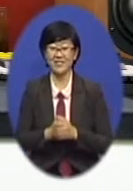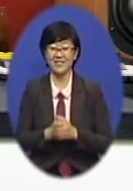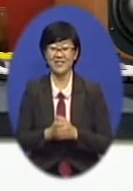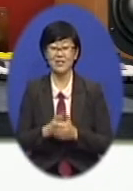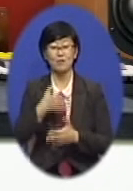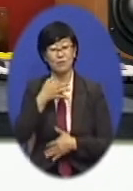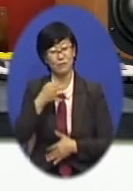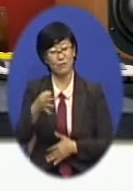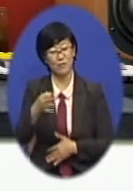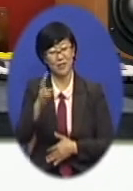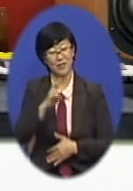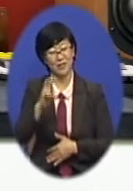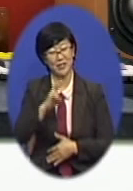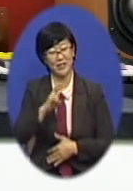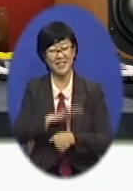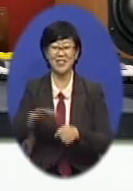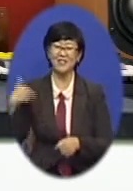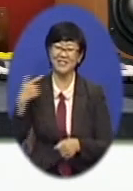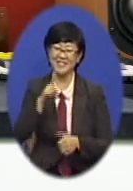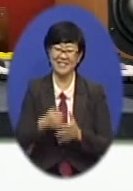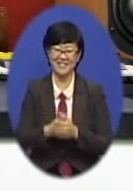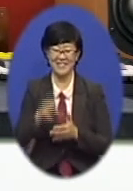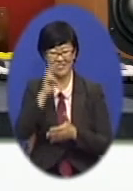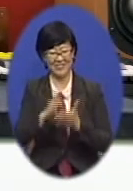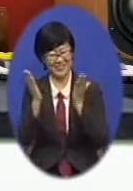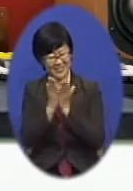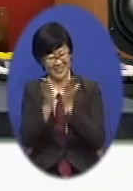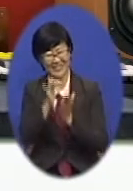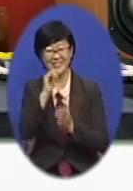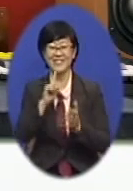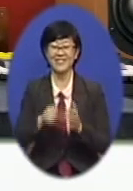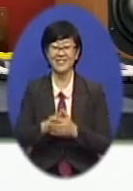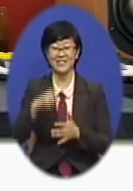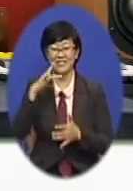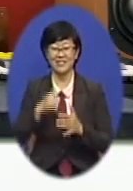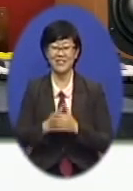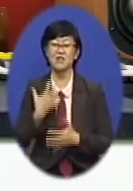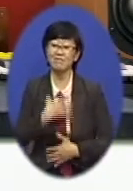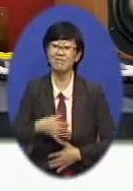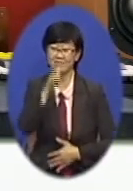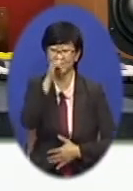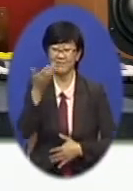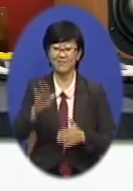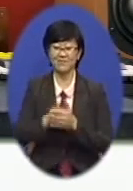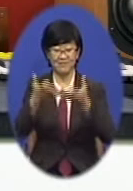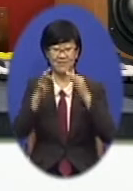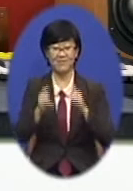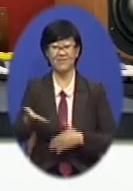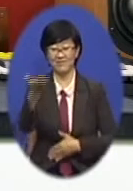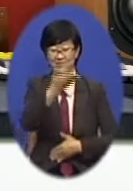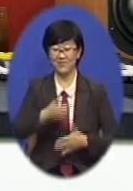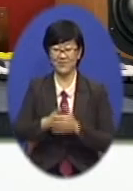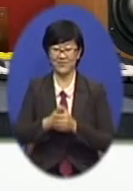어머님이 과연 부를 수 있을까 몰라. 어떻게 음악을 맞춰서 부르실까? 내심 걱정되지만 시청자